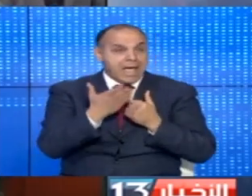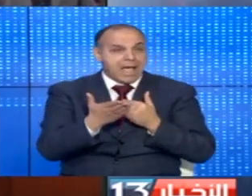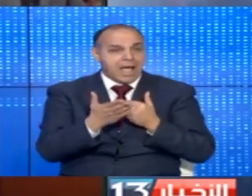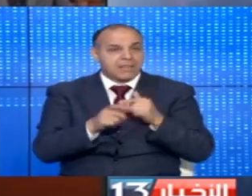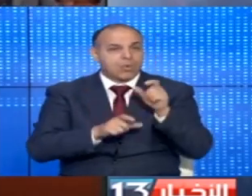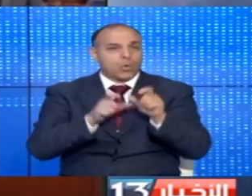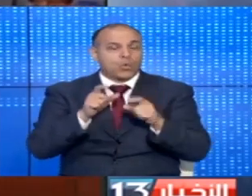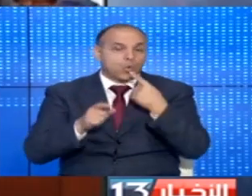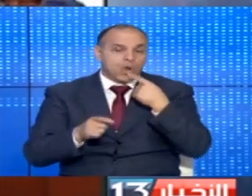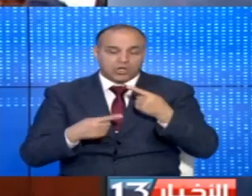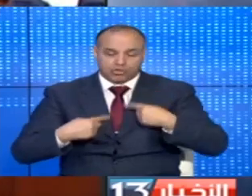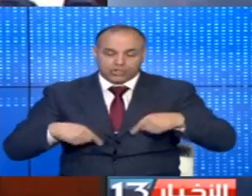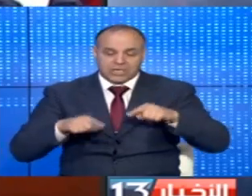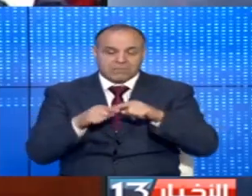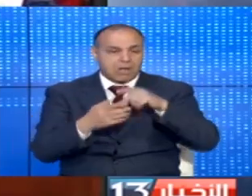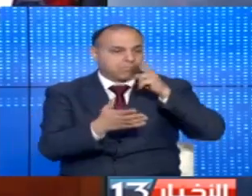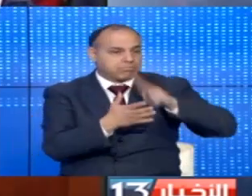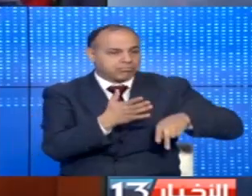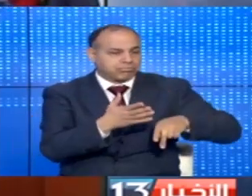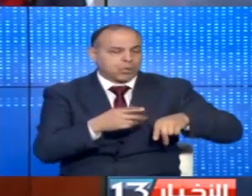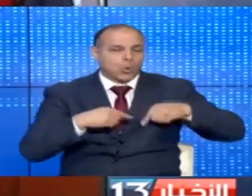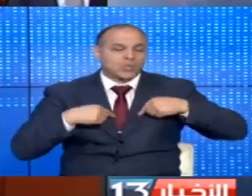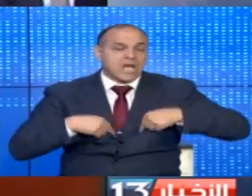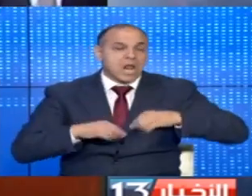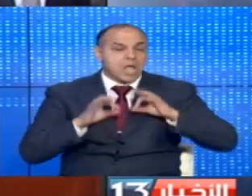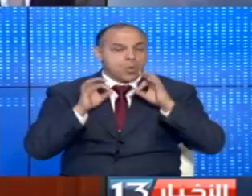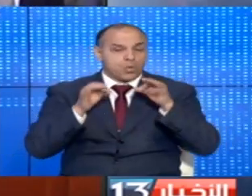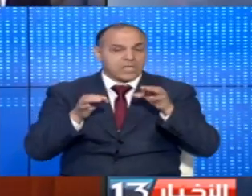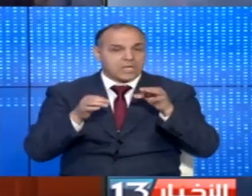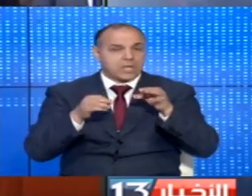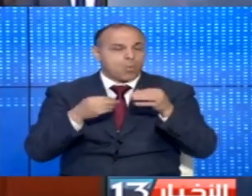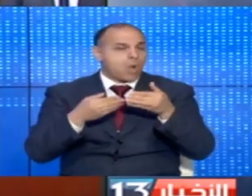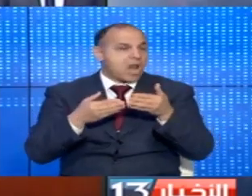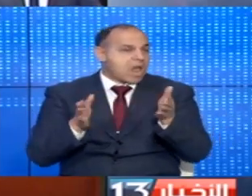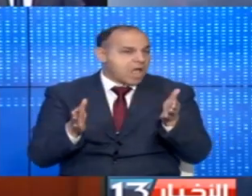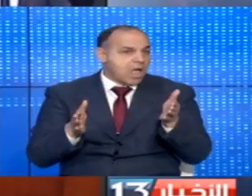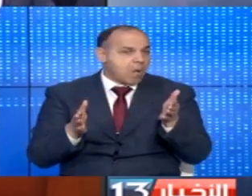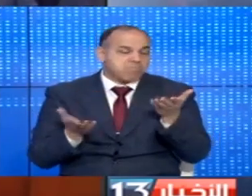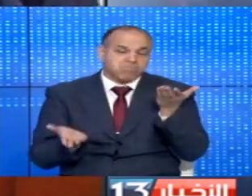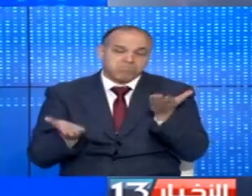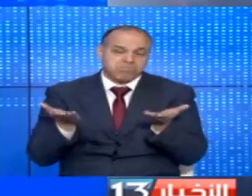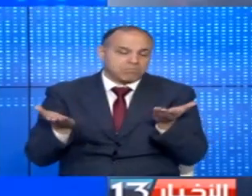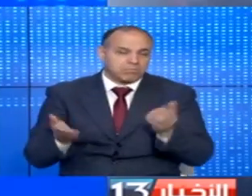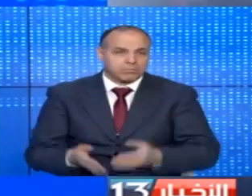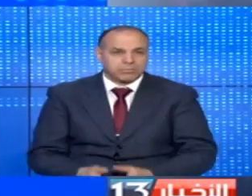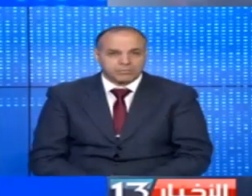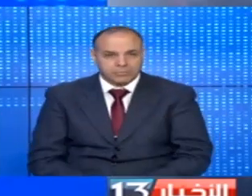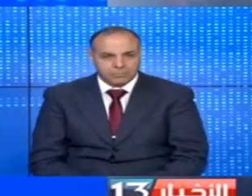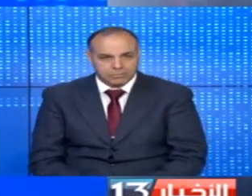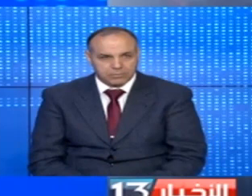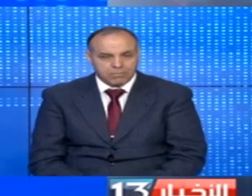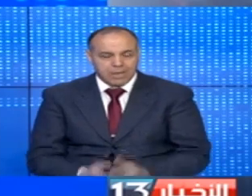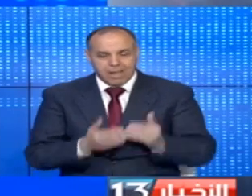ستفرزه جلسه المصادقه على حكومته مفتوحه على كل الاحتمالات بعيدا عن السياسه